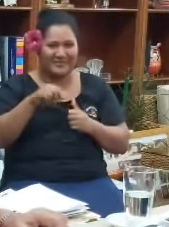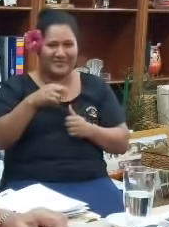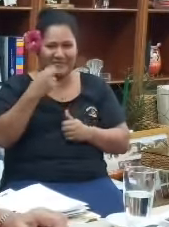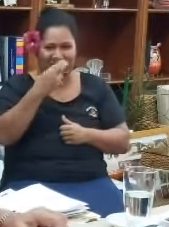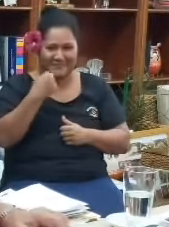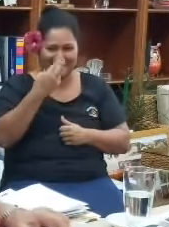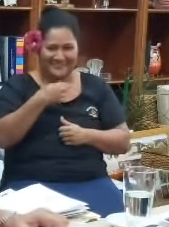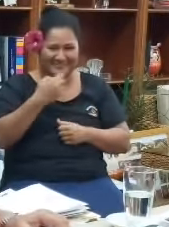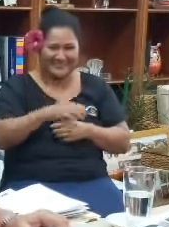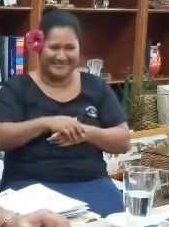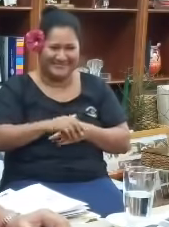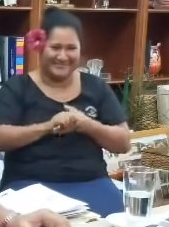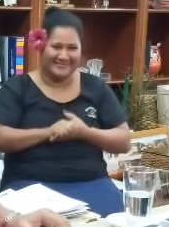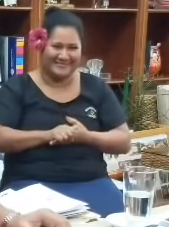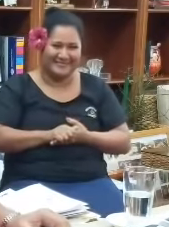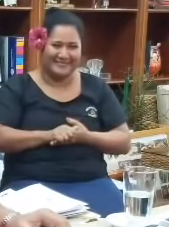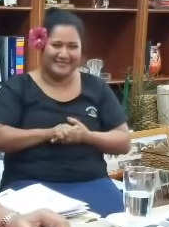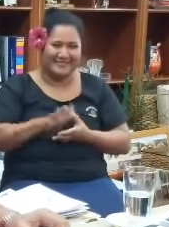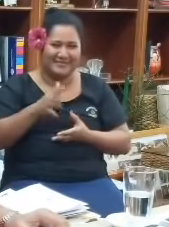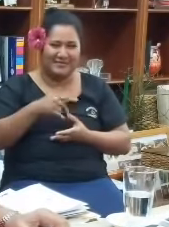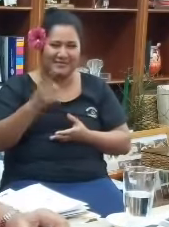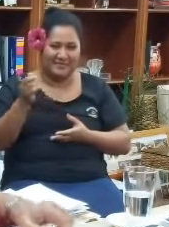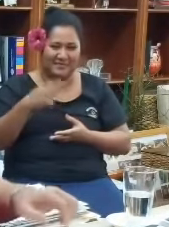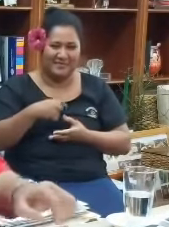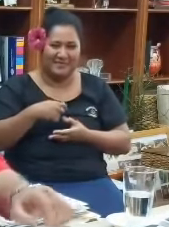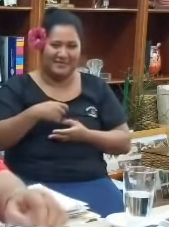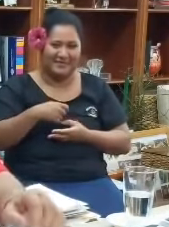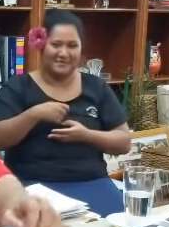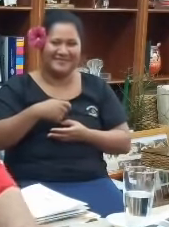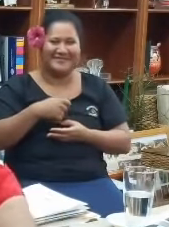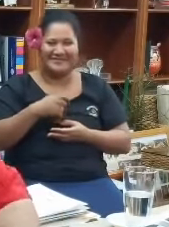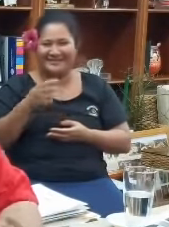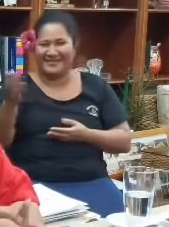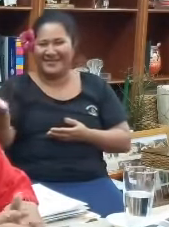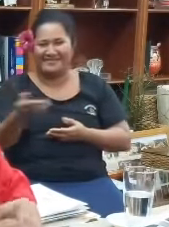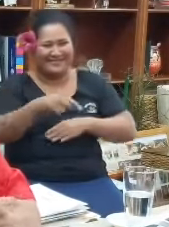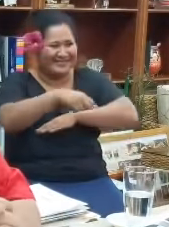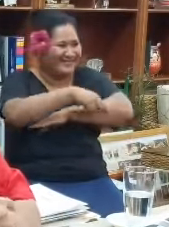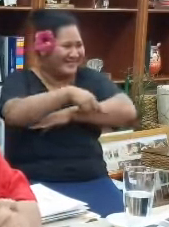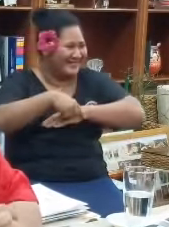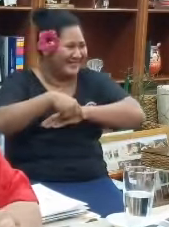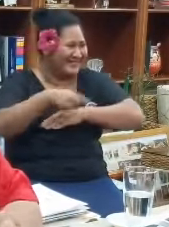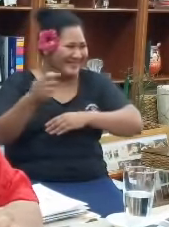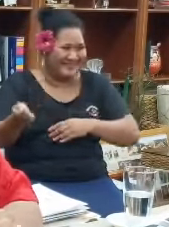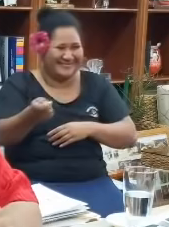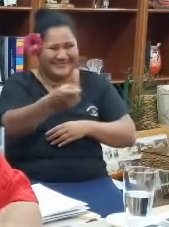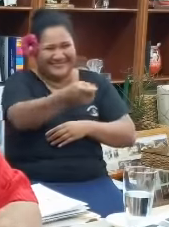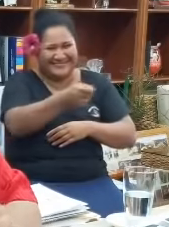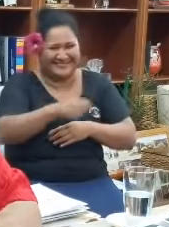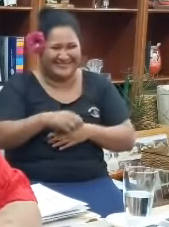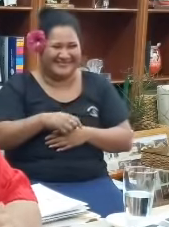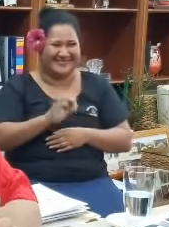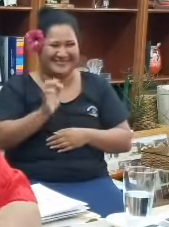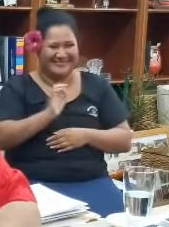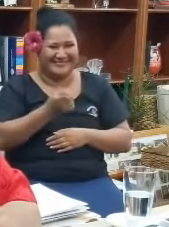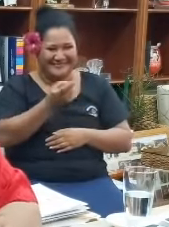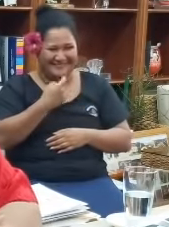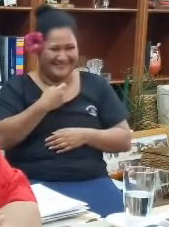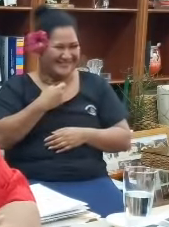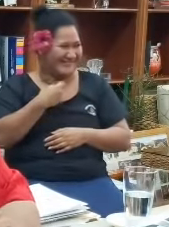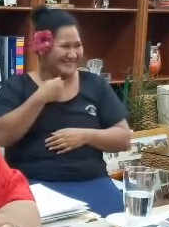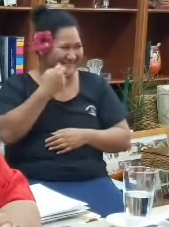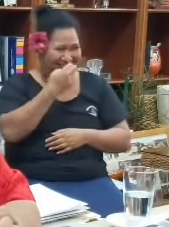o mai la ju ko ko va se ye mo fo mai ko ko ko ko so i ko ko mai long ku yo Ah,